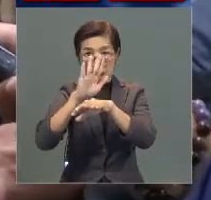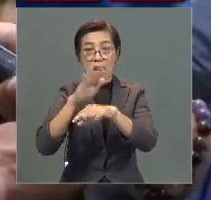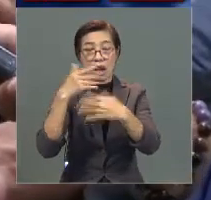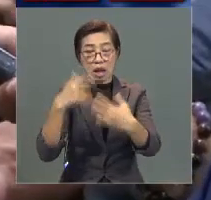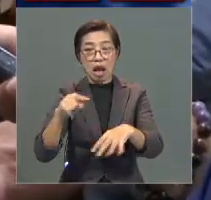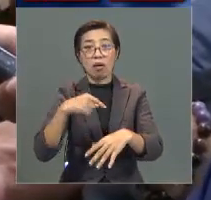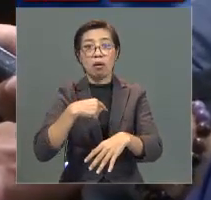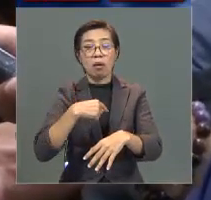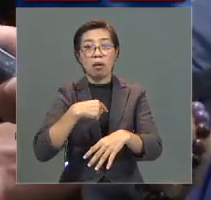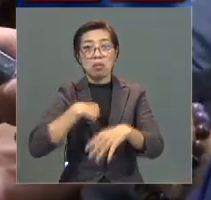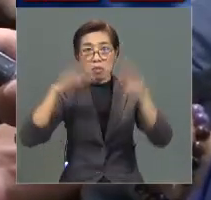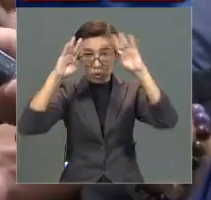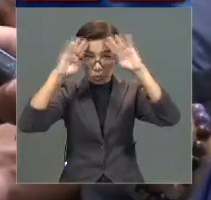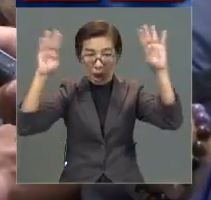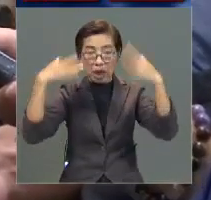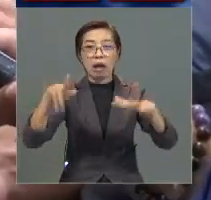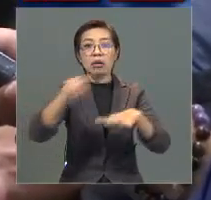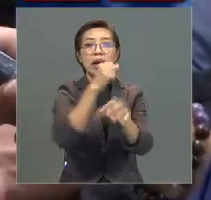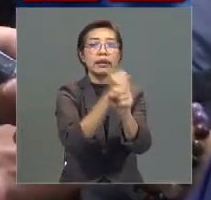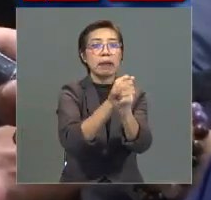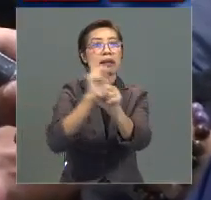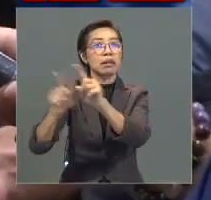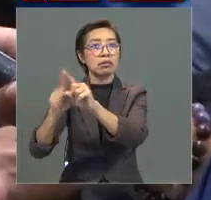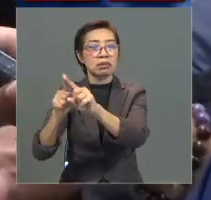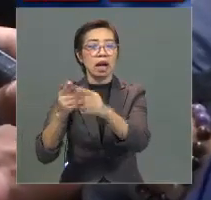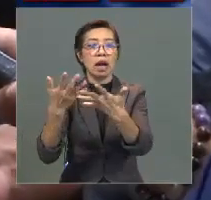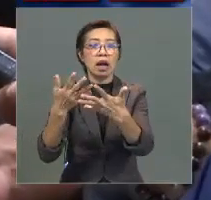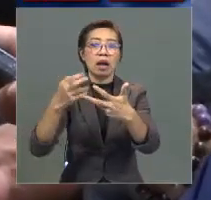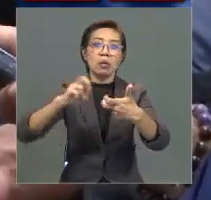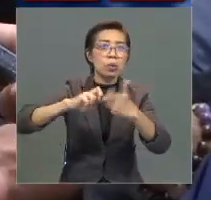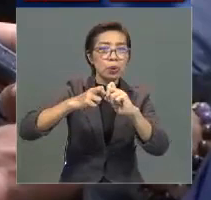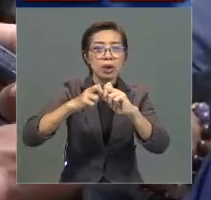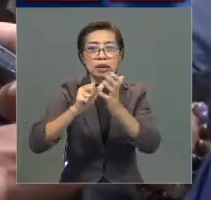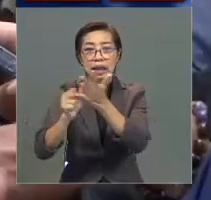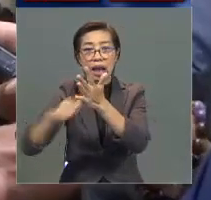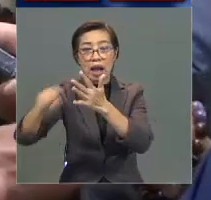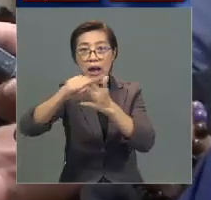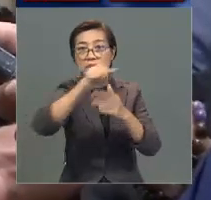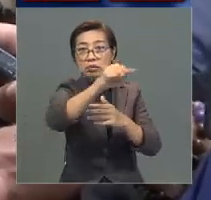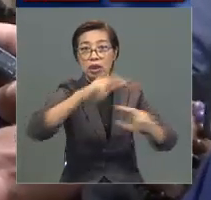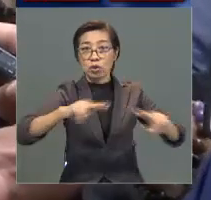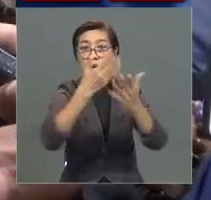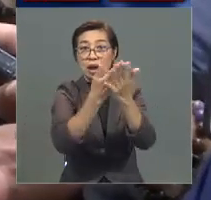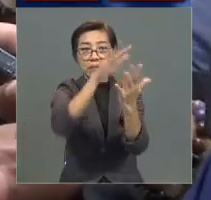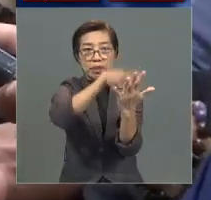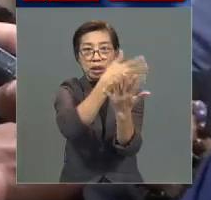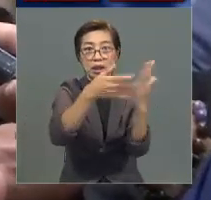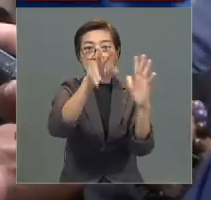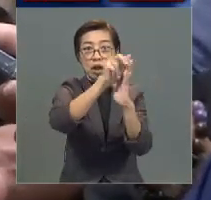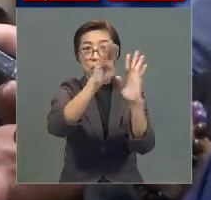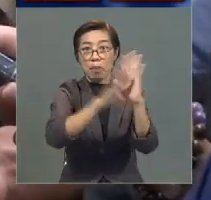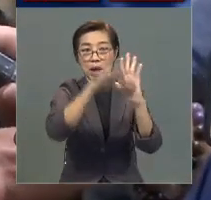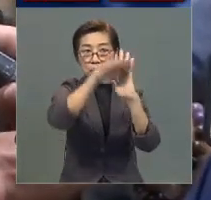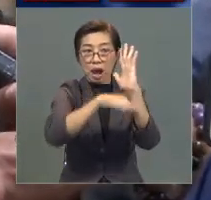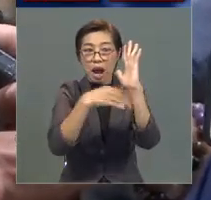ลังทำให้หลายๆเรื่องหลายๆอย่างนั้นนะครับท่านออกนโยบายไปแล้วก็ไม่ต้องมานั่